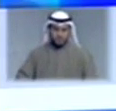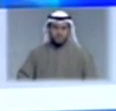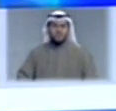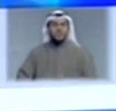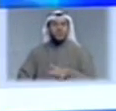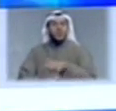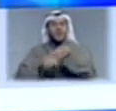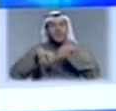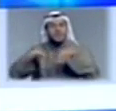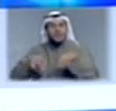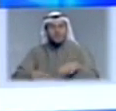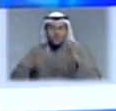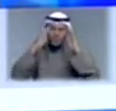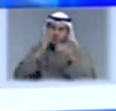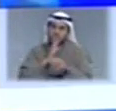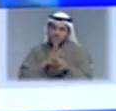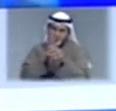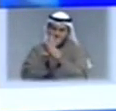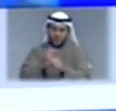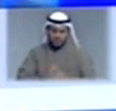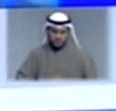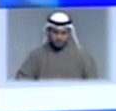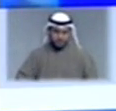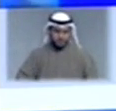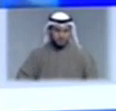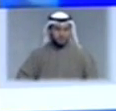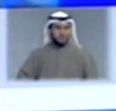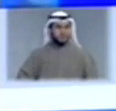ورئيس لجنة التوعية للحد من الهدر وترشيد الإنفاق. شكرا لك. ما زالت